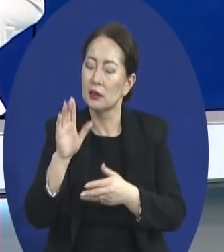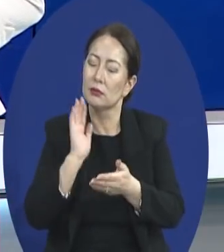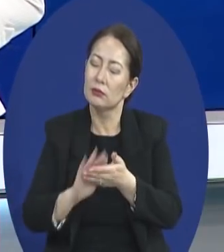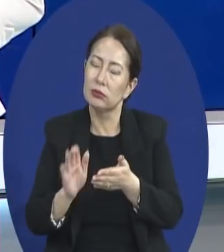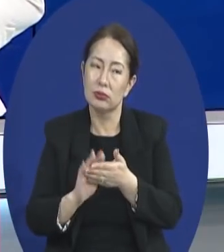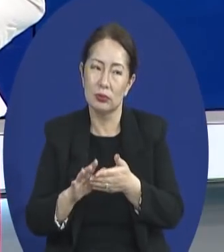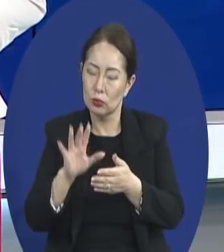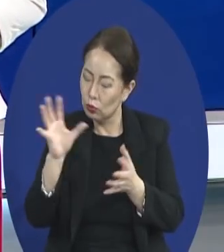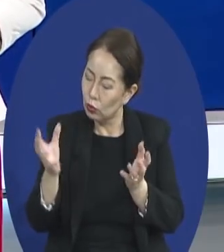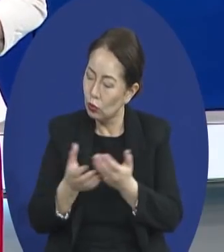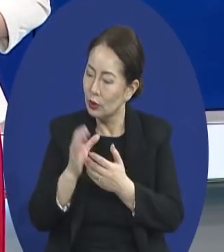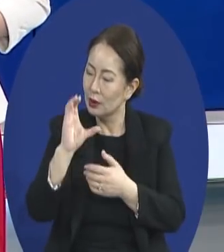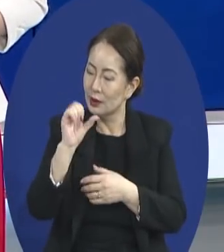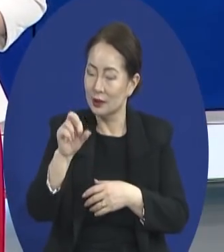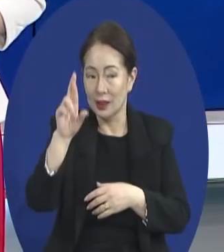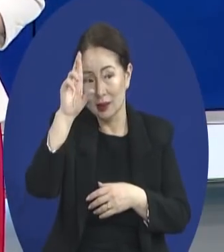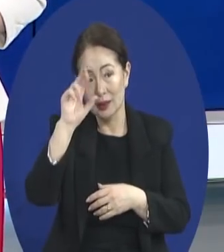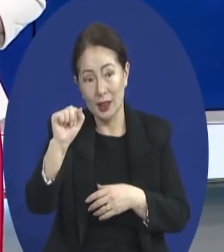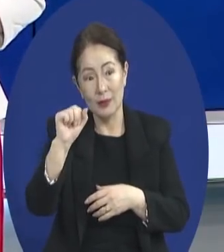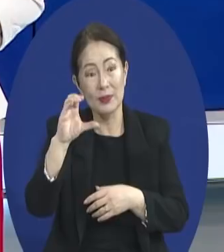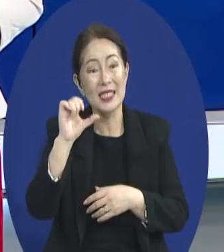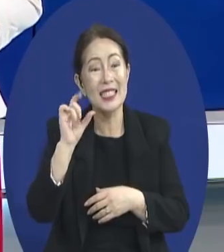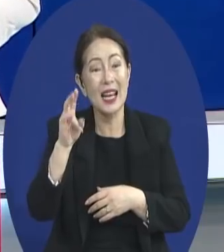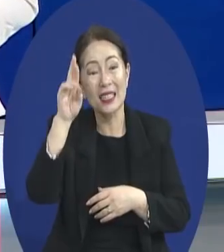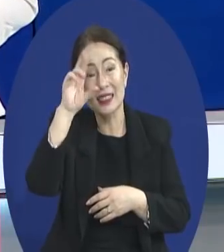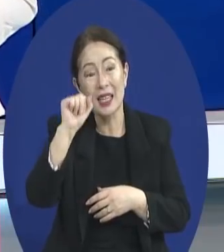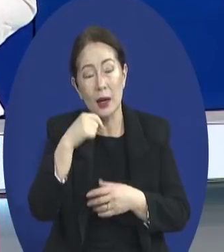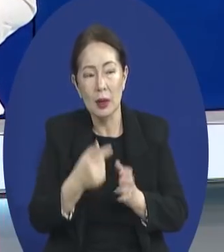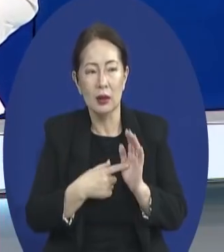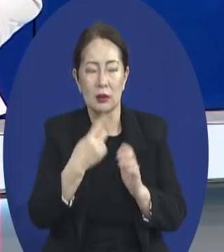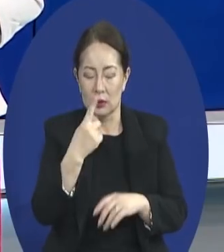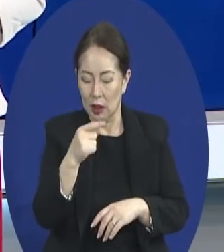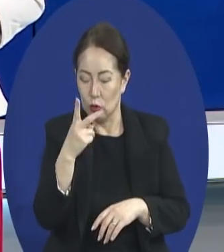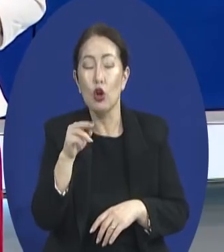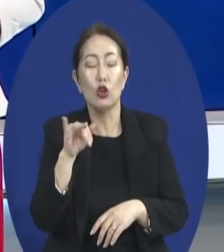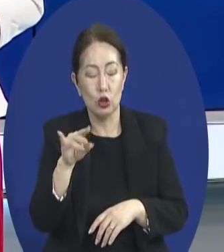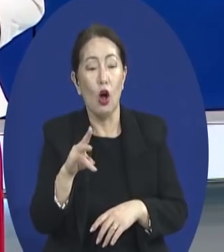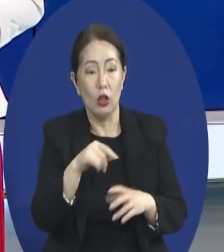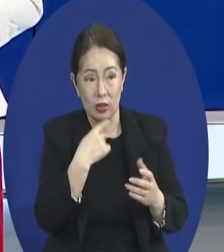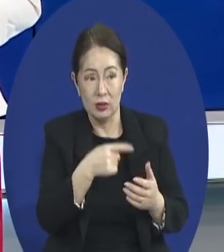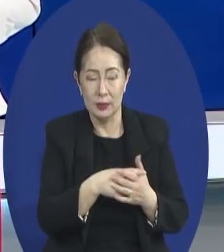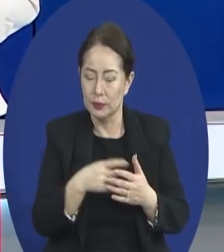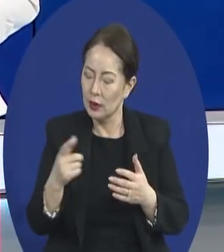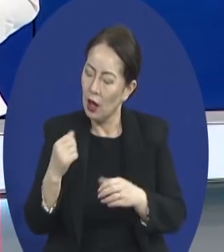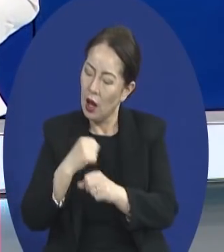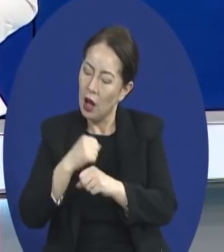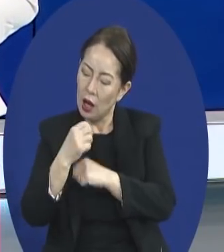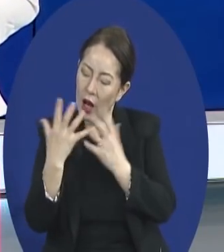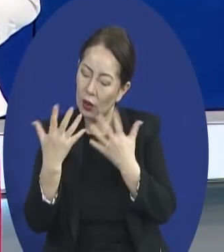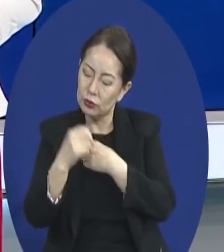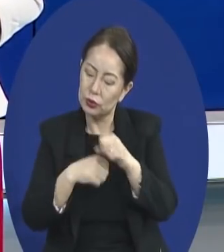тэмжээг нь бол сангийн амнаас гарахтаа 1.2 сая тонн гэж гаргасан байна. За ханшийн тухайд бол 10 жилийн дунд буюу тэнцвэржүүлсэн